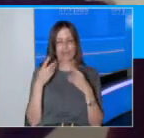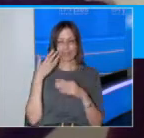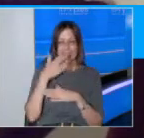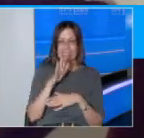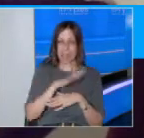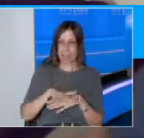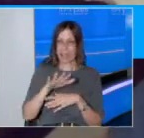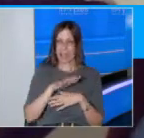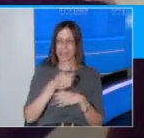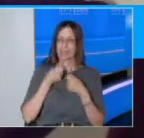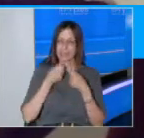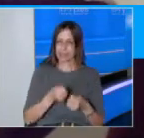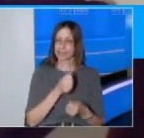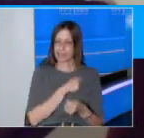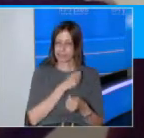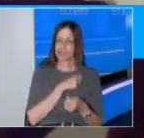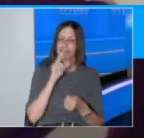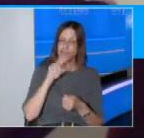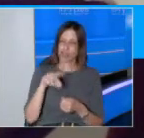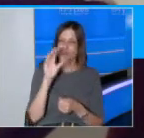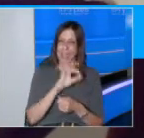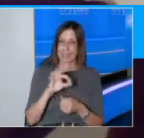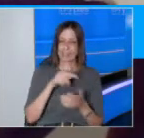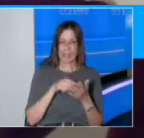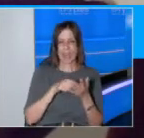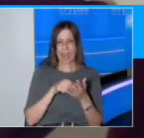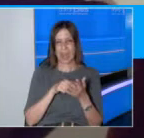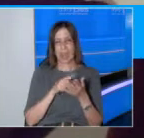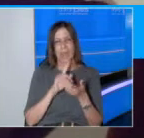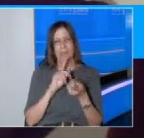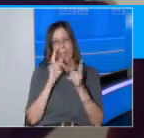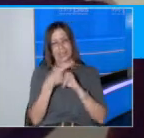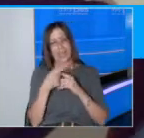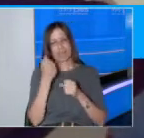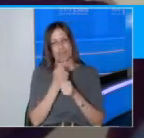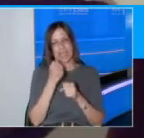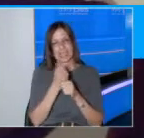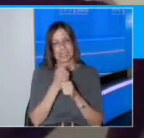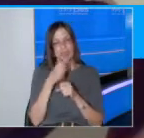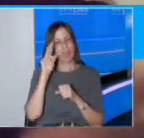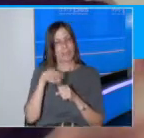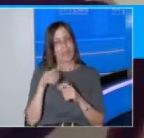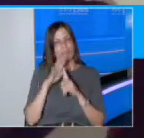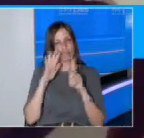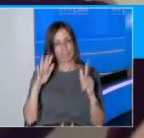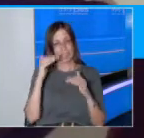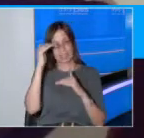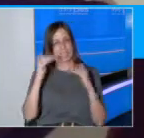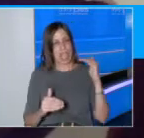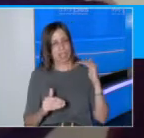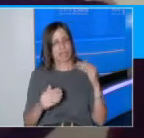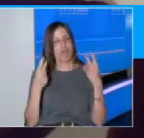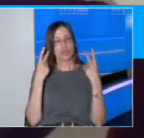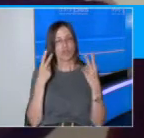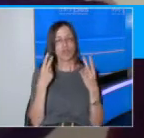עדיין מתקיימת, אני חושב שבעקבות המהפכה שעשינו החל מ-2017, כן, ירד... בצורה משמעותית